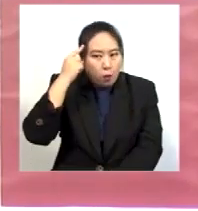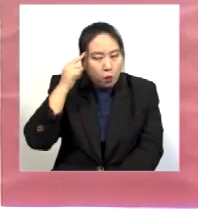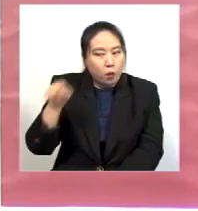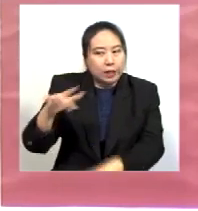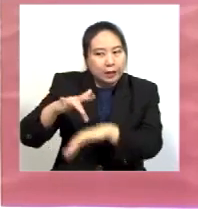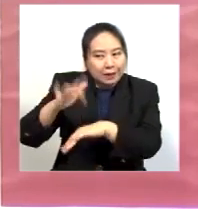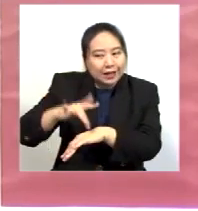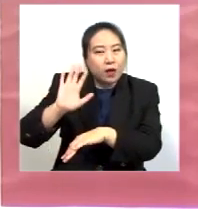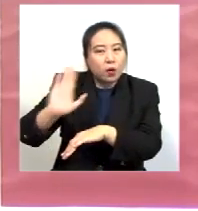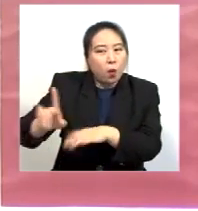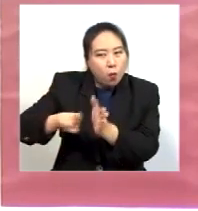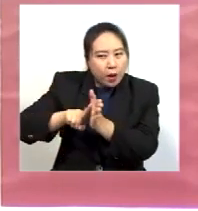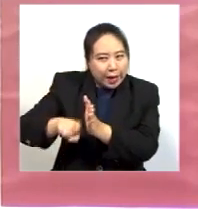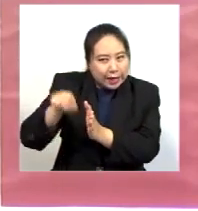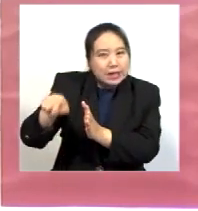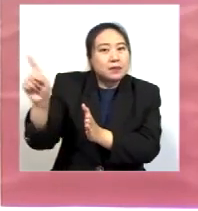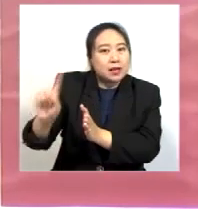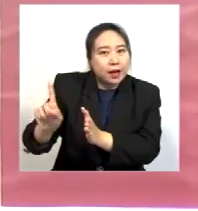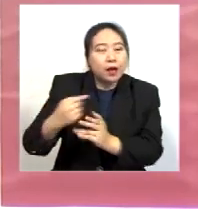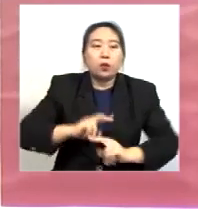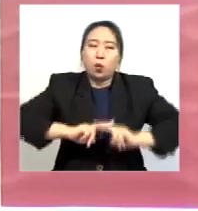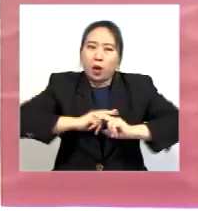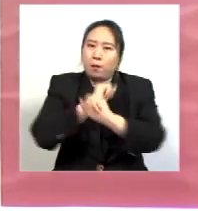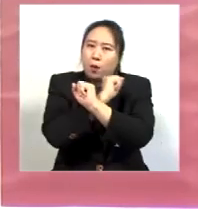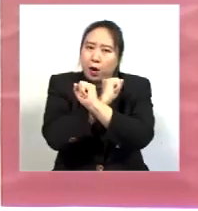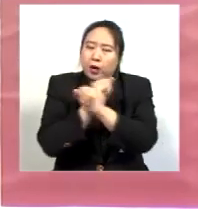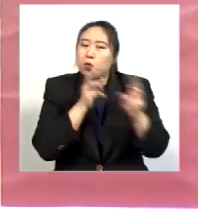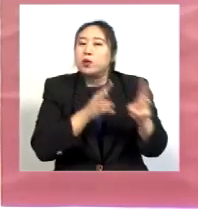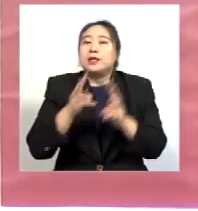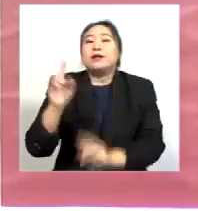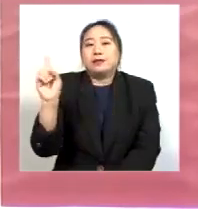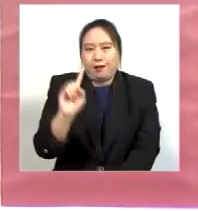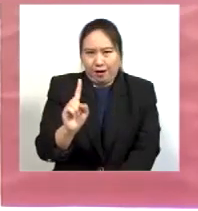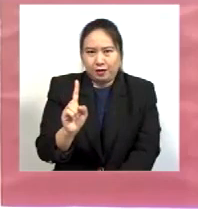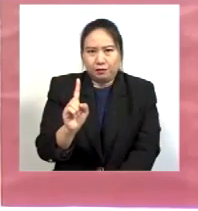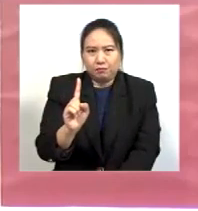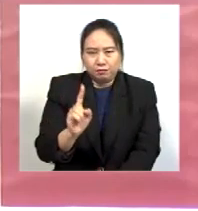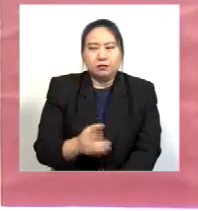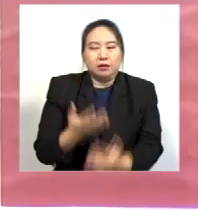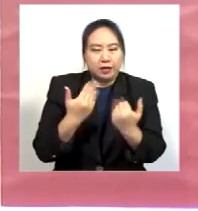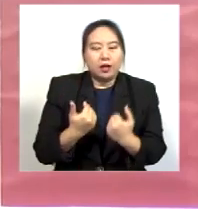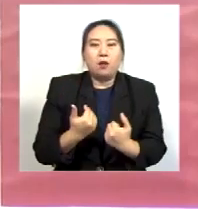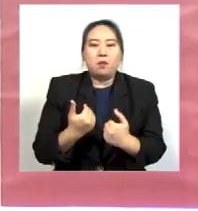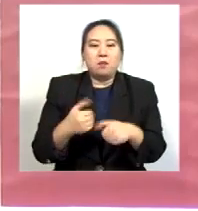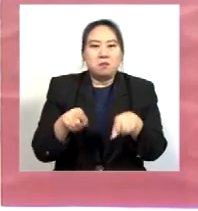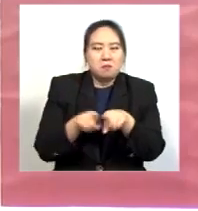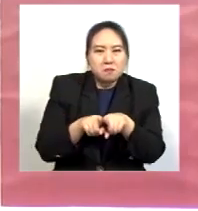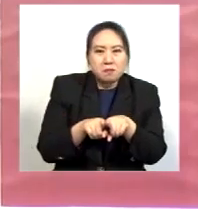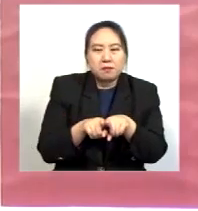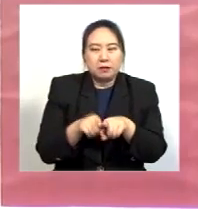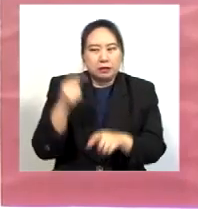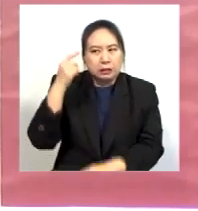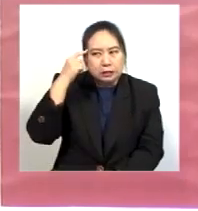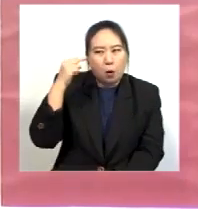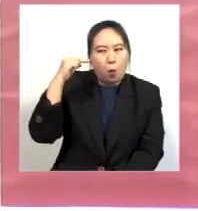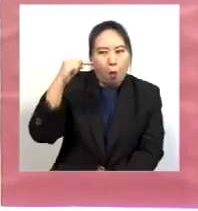นะครับแล้วก็เข้าใจว่าเราจะป้องกันโรคนี้ได้ยังไงนะครับซึ่งดีกว่าการที่จะไปใช้เวลากับเรื่องของการตั้งแง่แ